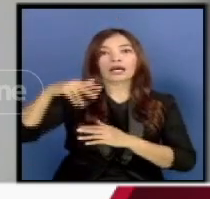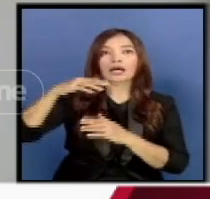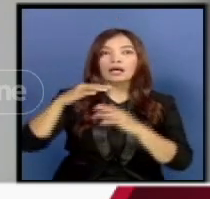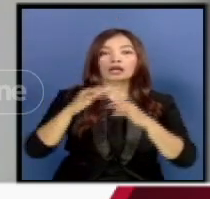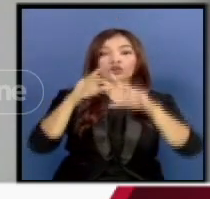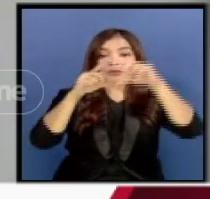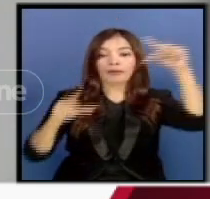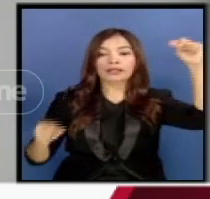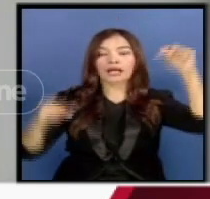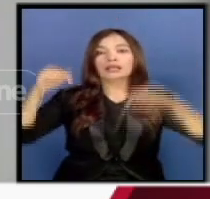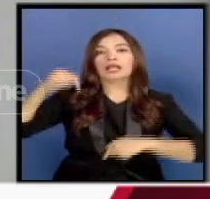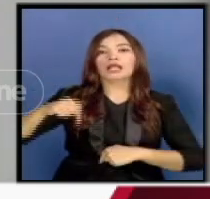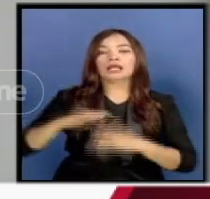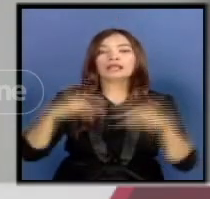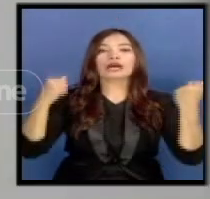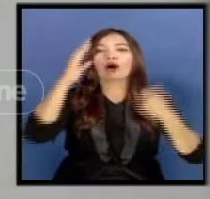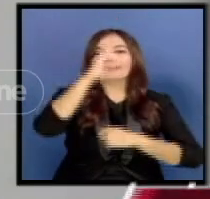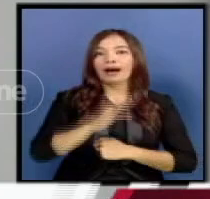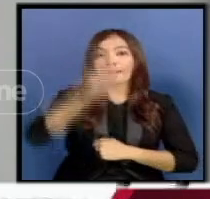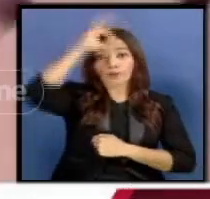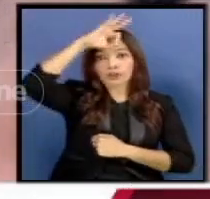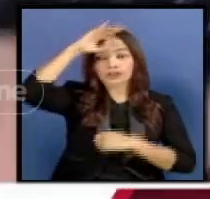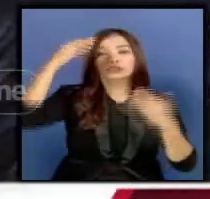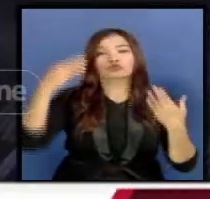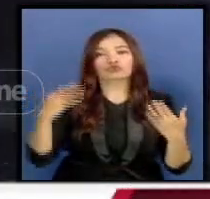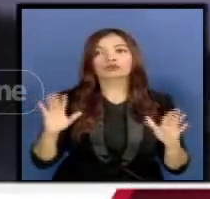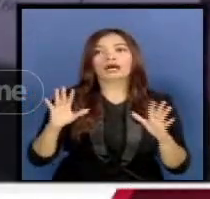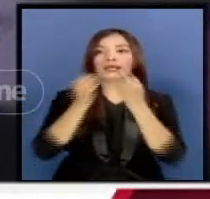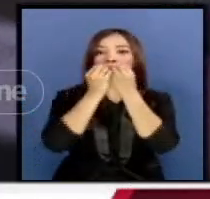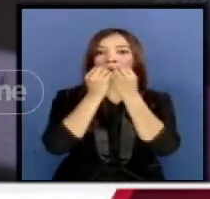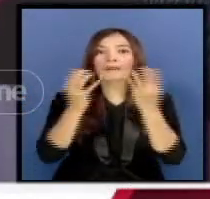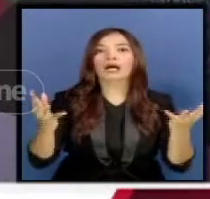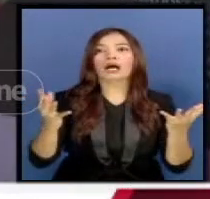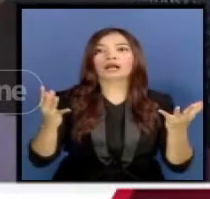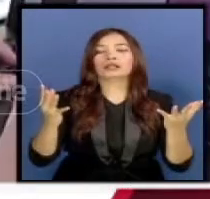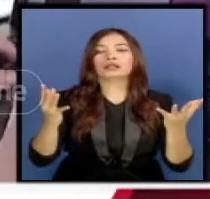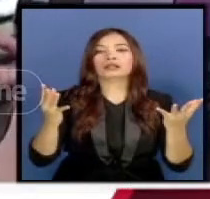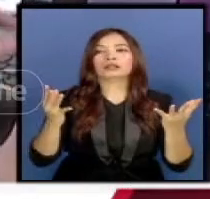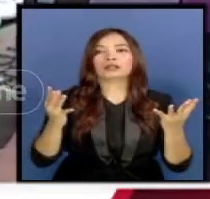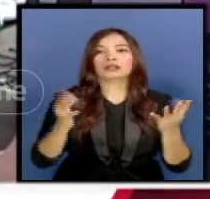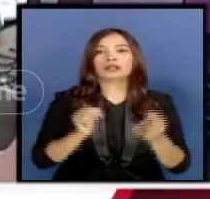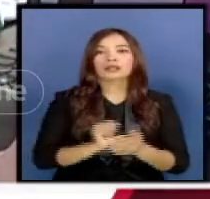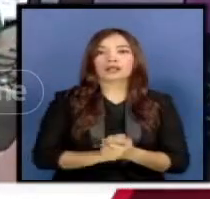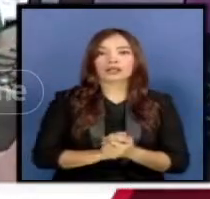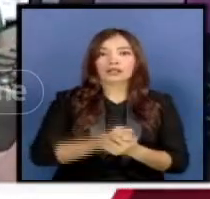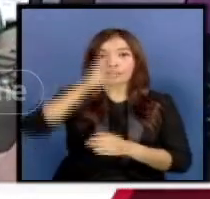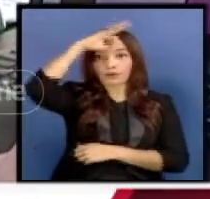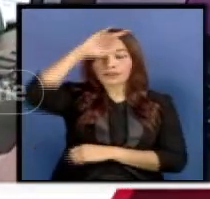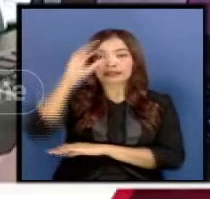Jawa Tengah. Nah, kemarin telah disampaikan oleh Dirkrimsus Polda Metro